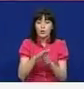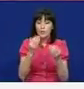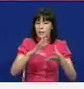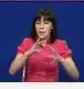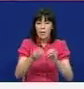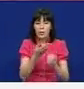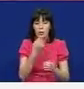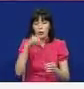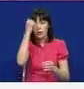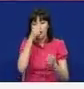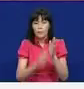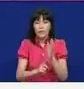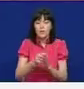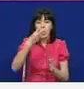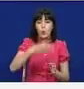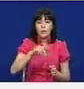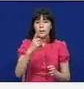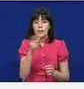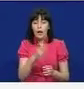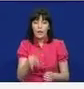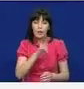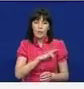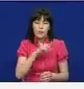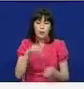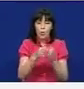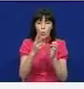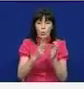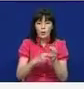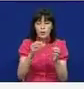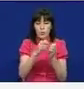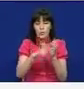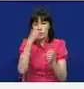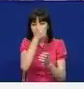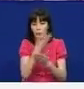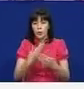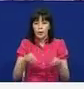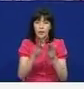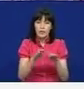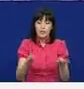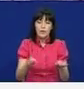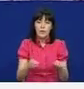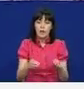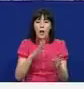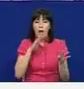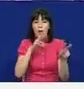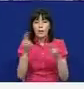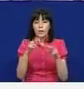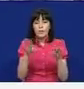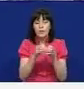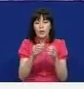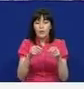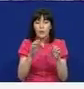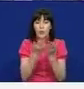нәтиже жоқ. Жыл басынан бері 32 адам суға батып көз жұмған, оның 18-і кәмелет жасына толмаған жеткіншектер. Рейд барысында тағы